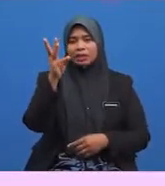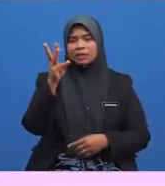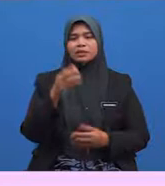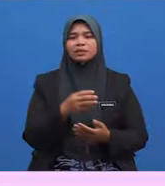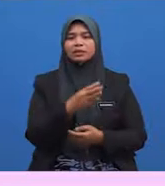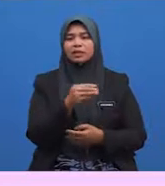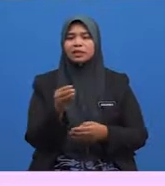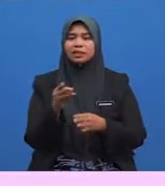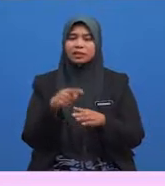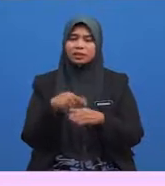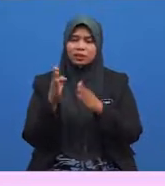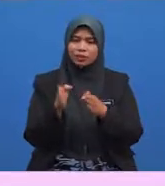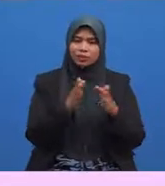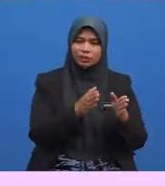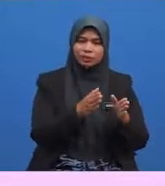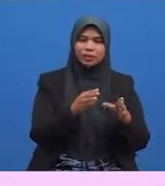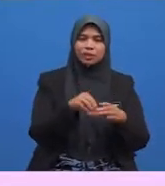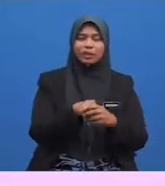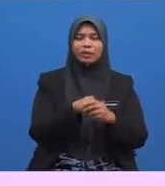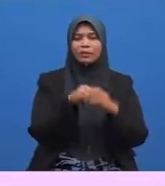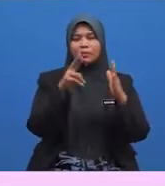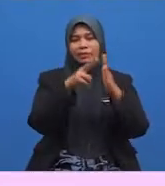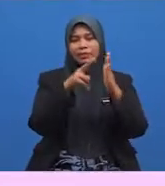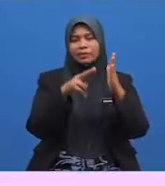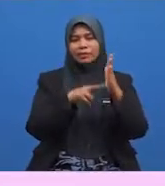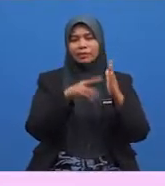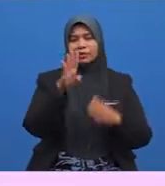dan disusun seperti dalam rajah 4.